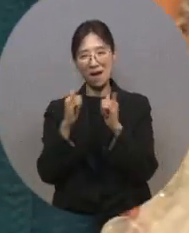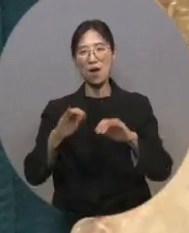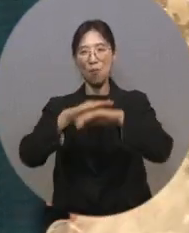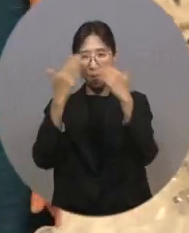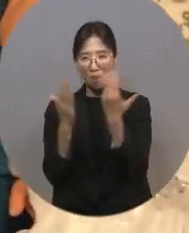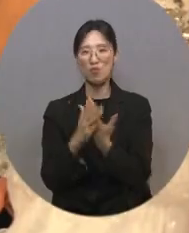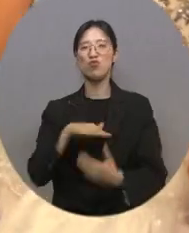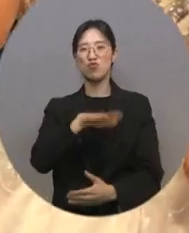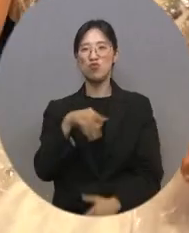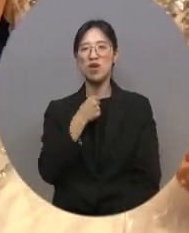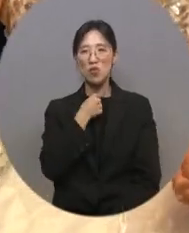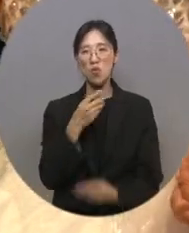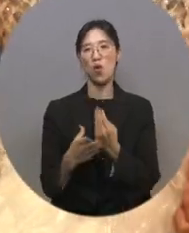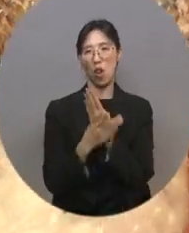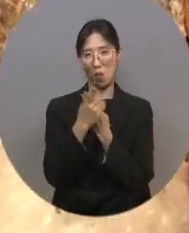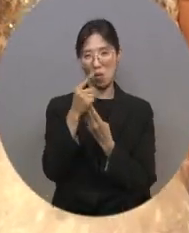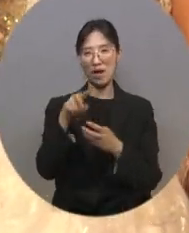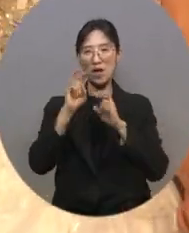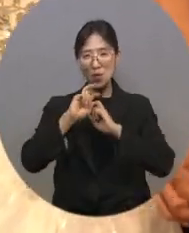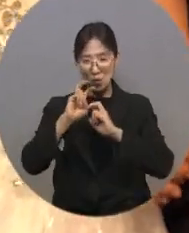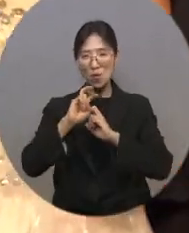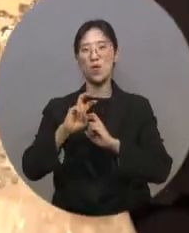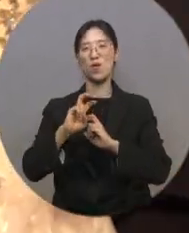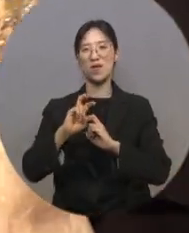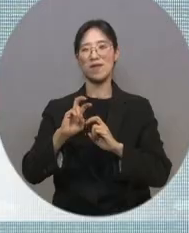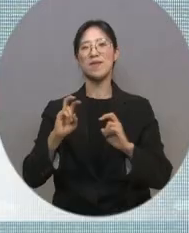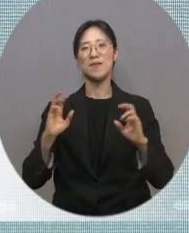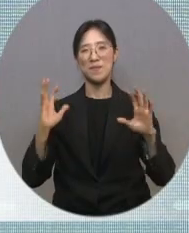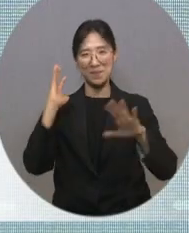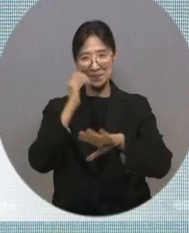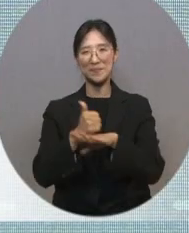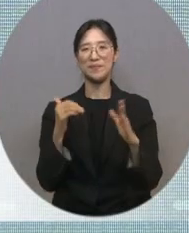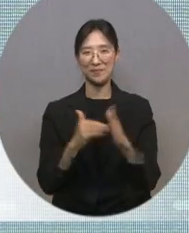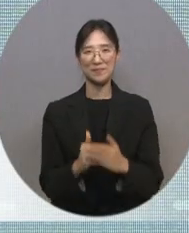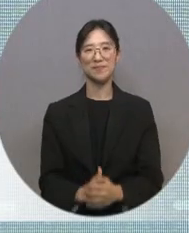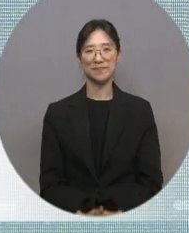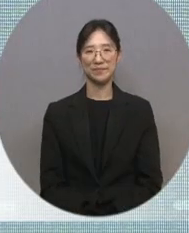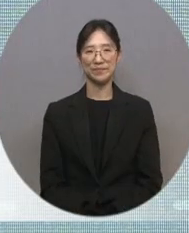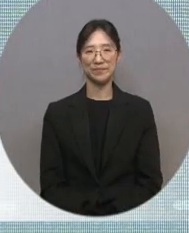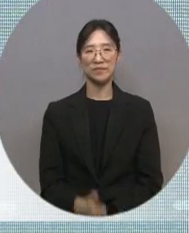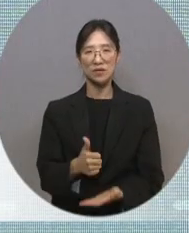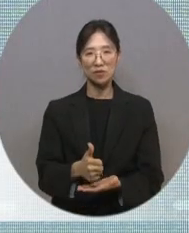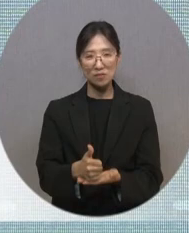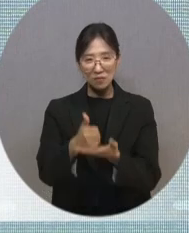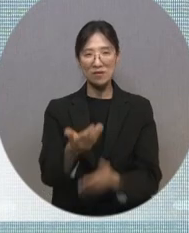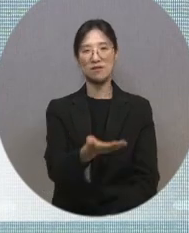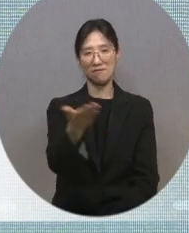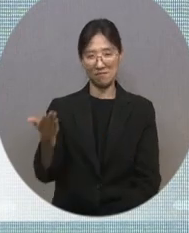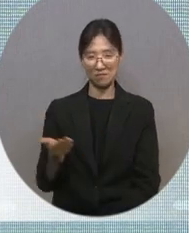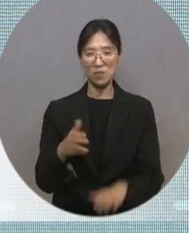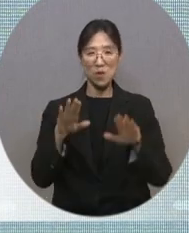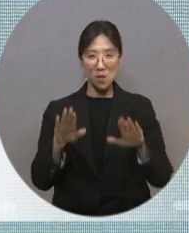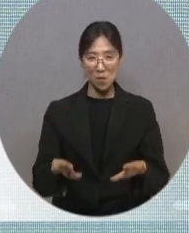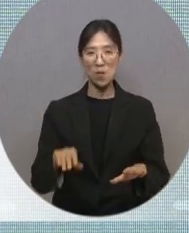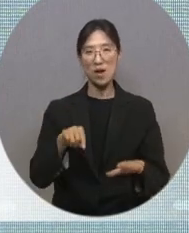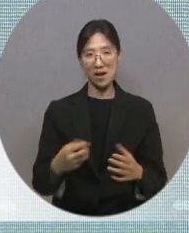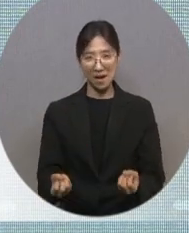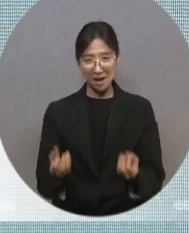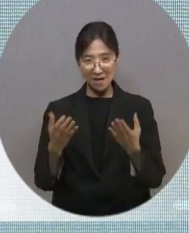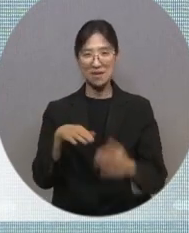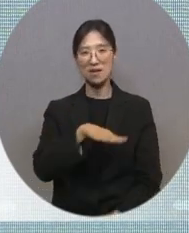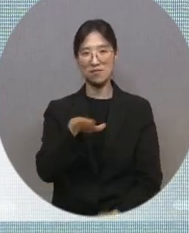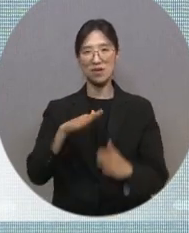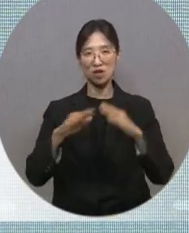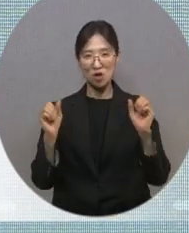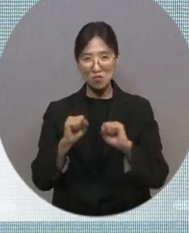소원은 통일을 부르며 행사가 마무리됐습니다. 존경하는 여러분, 오늘 이 행사는 우리